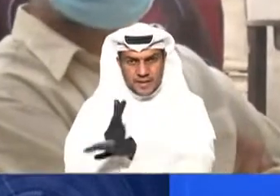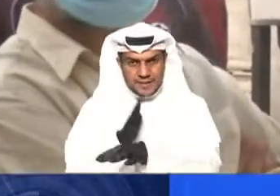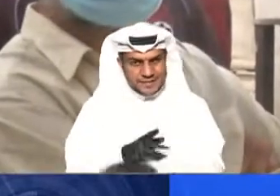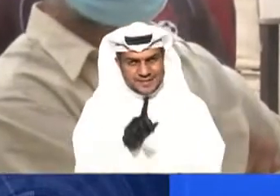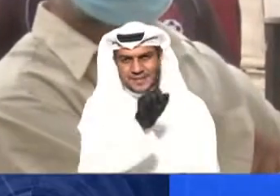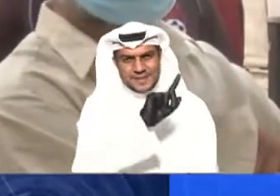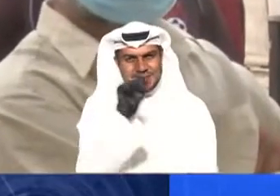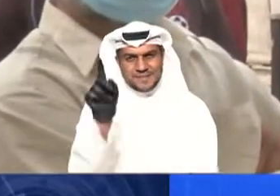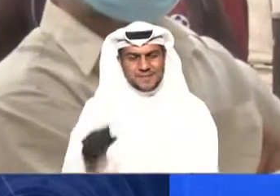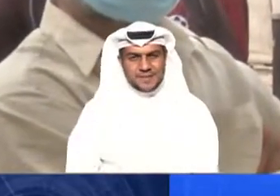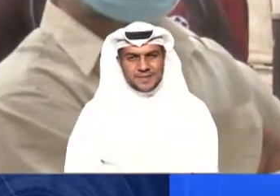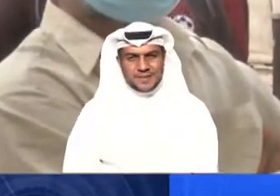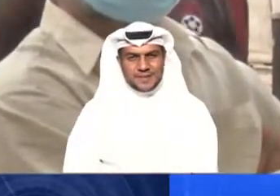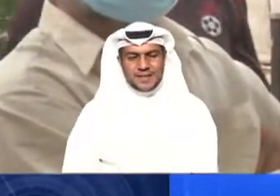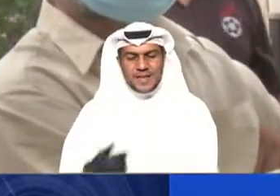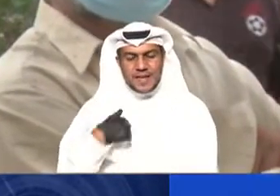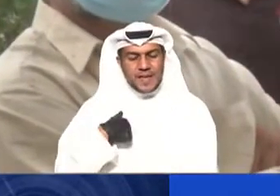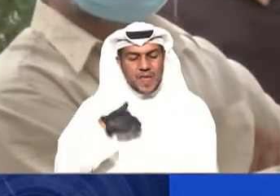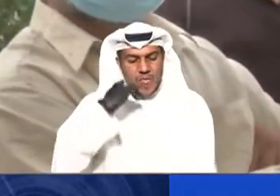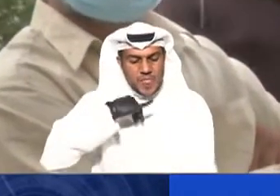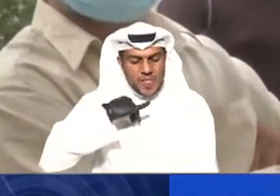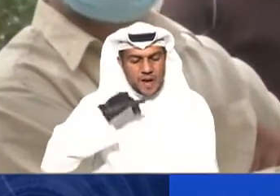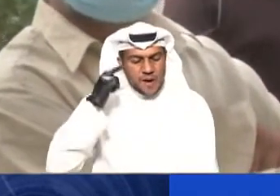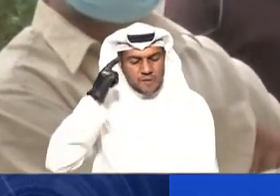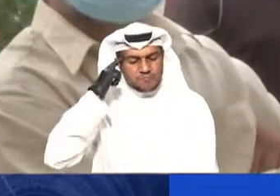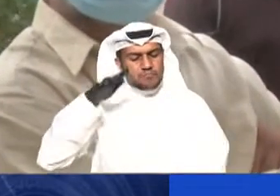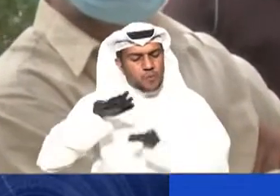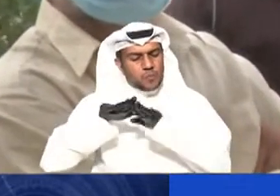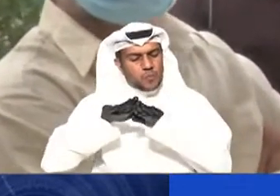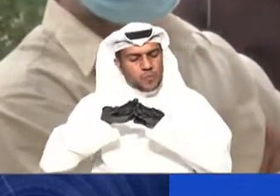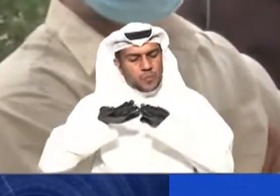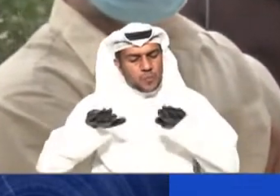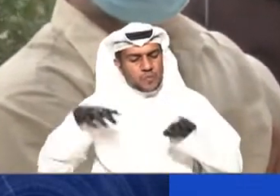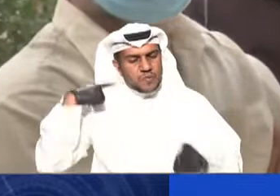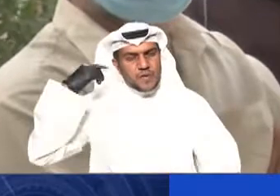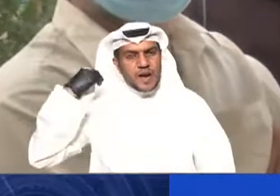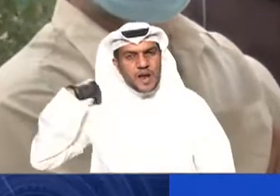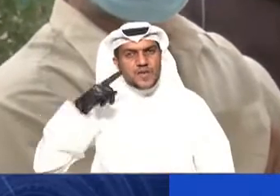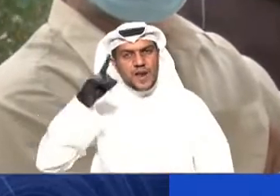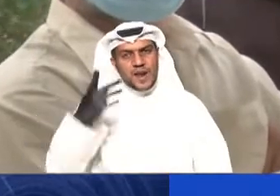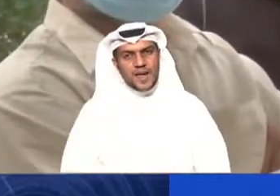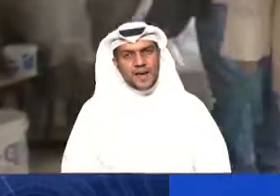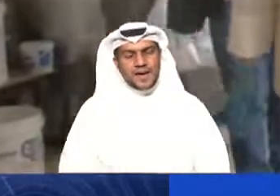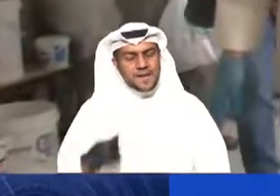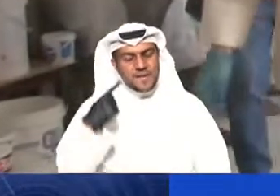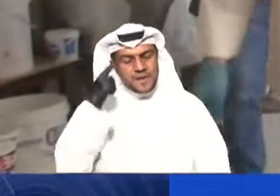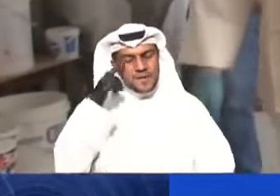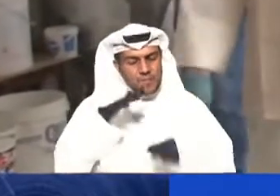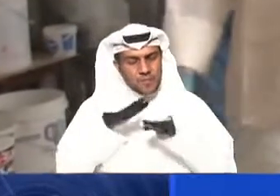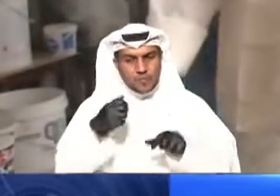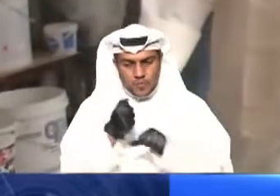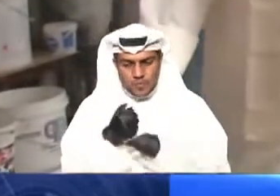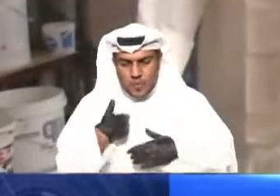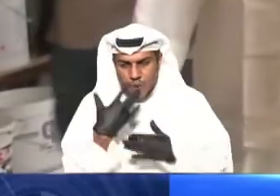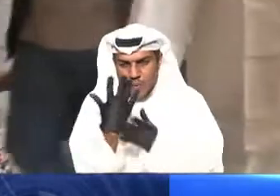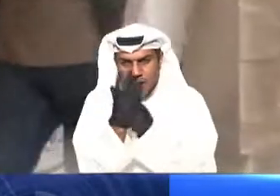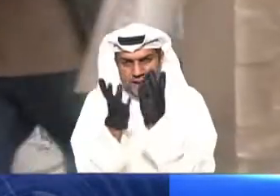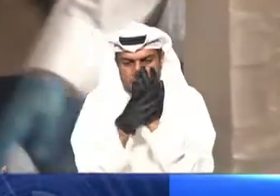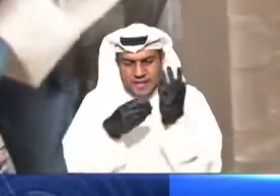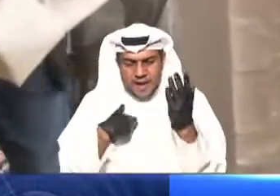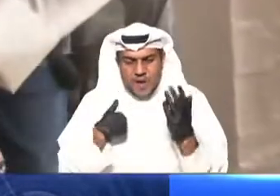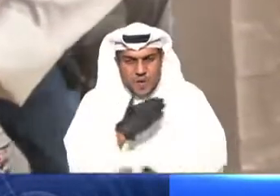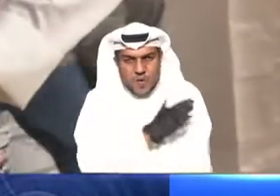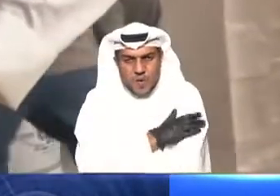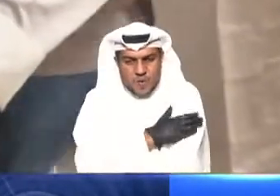نردد اللذة في العمل الخيري، وفعلا ما يذوق هذه اللذة إلا من لمسها وجربها بي. في هذه الحوطة